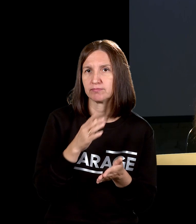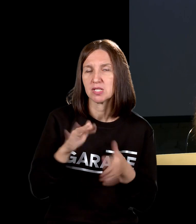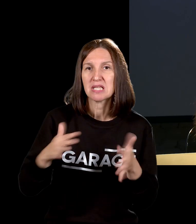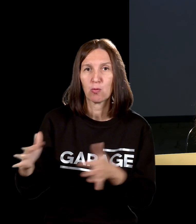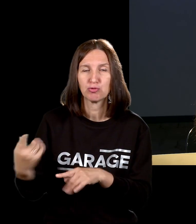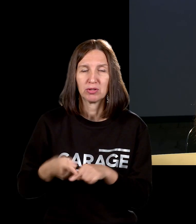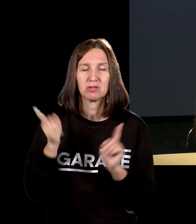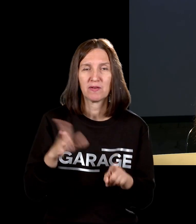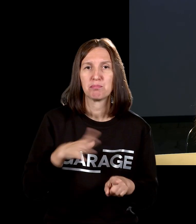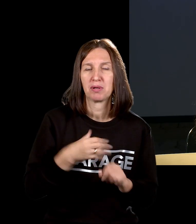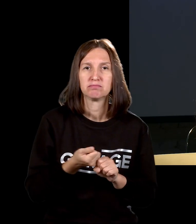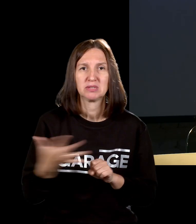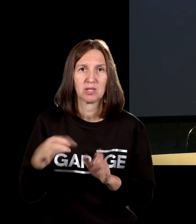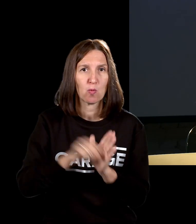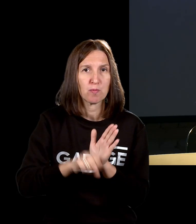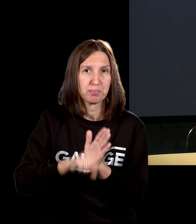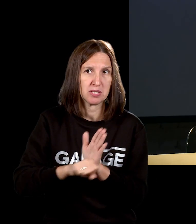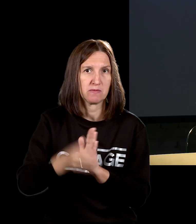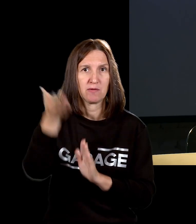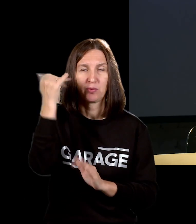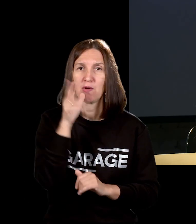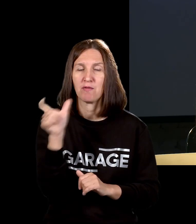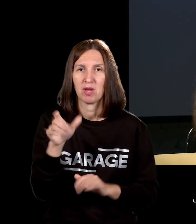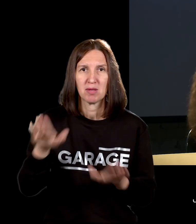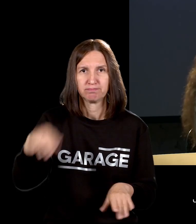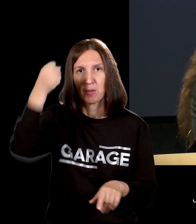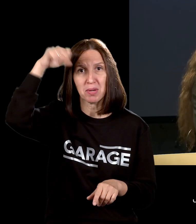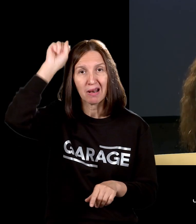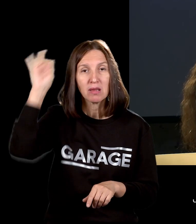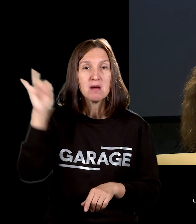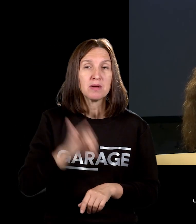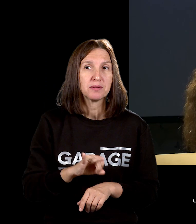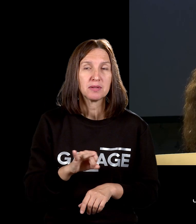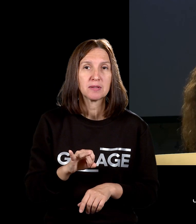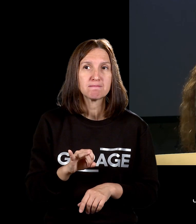действительно были серии убийств, которые происходили в то время в Берлине. И